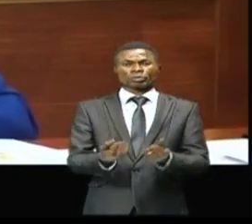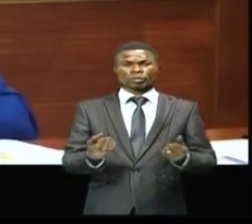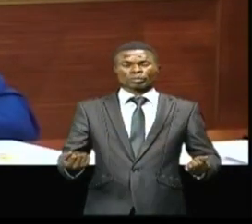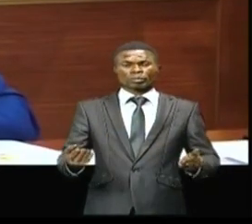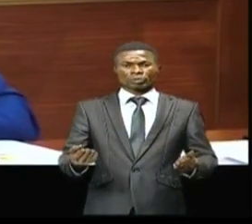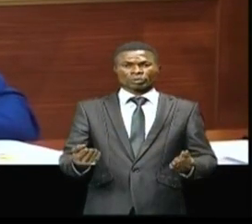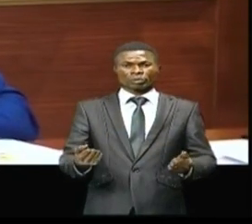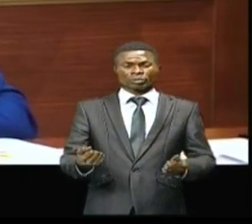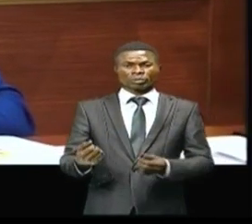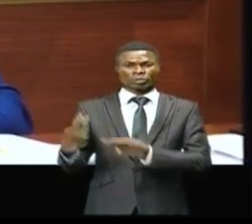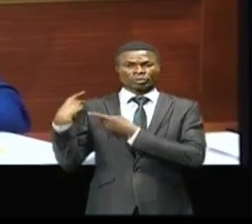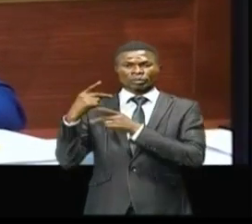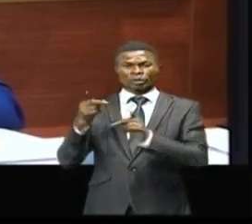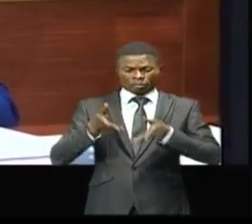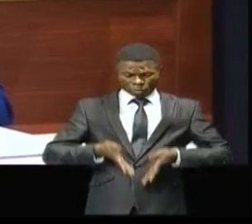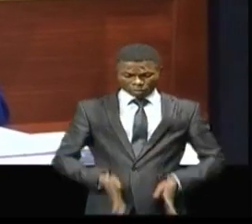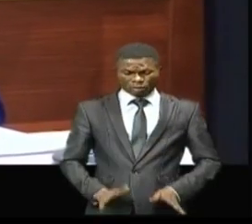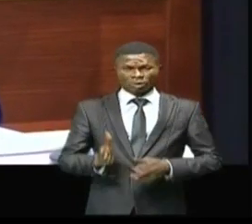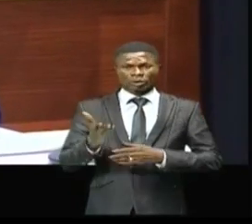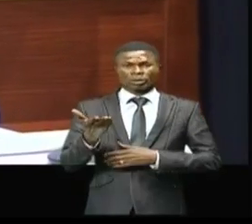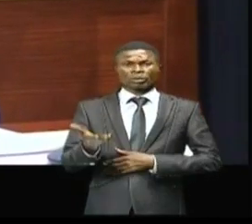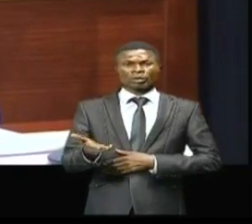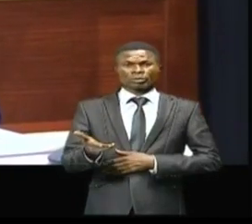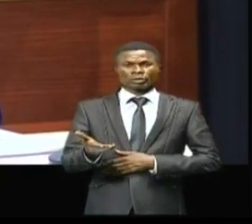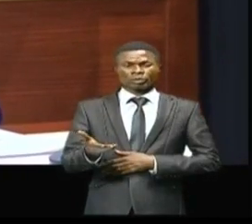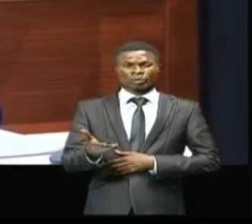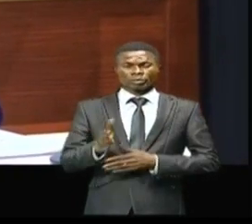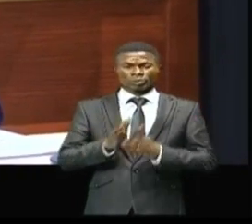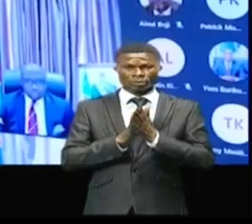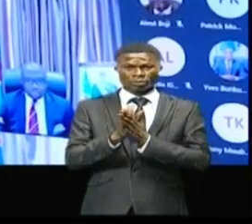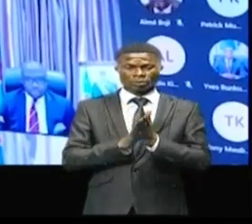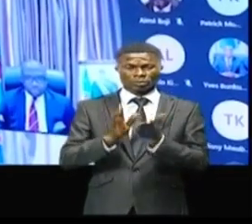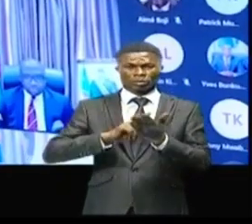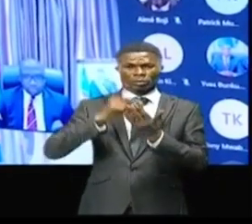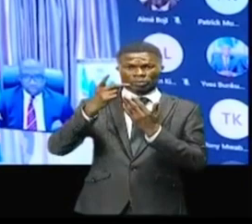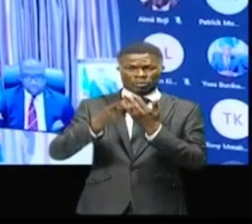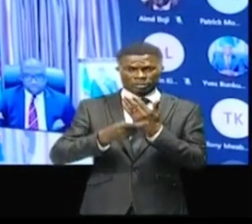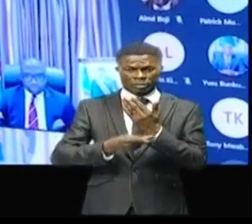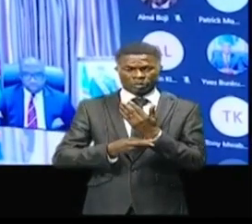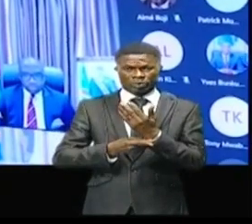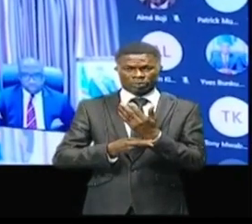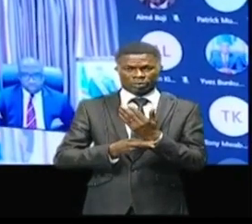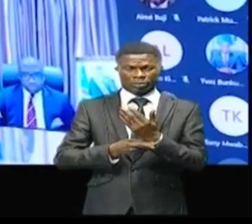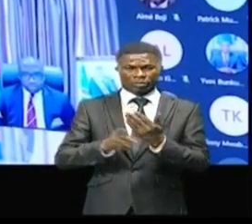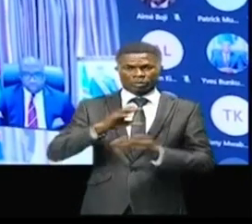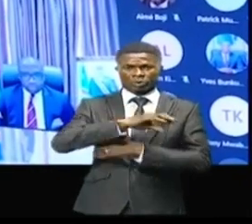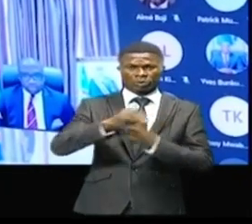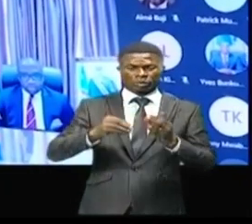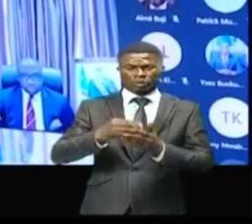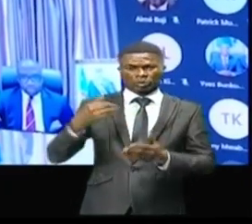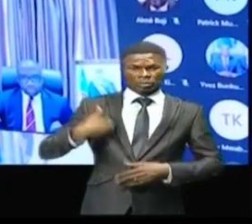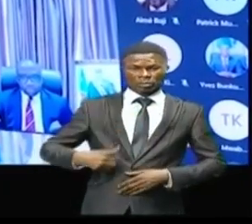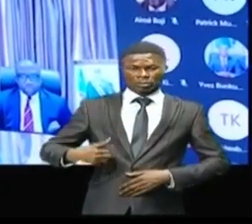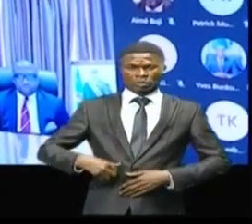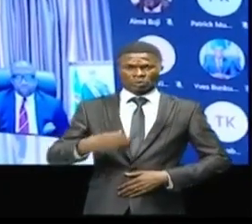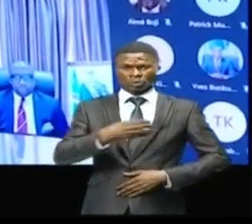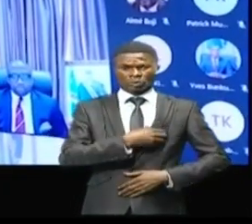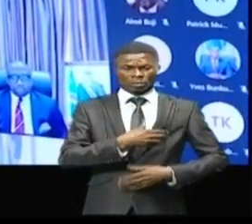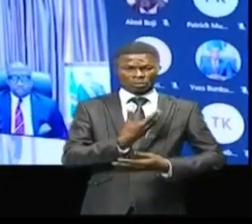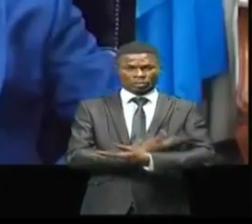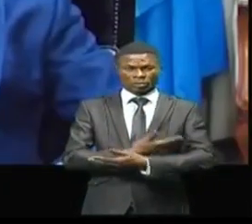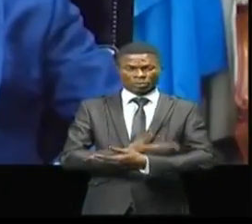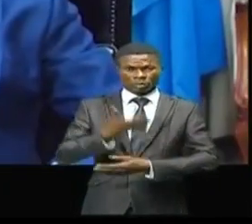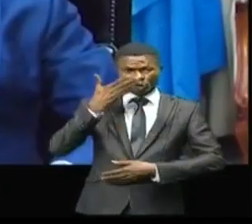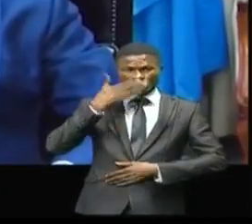de leur naissance s'appuyant sur la programmation par les centres de chirurgie cardiaques pédiatrique